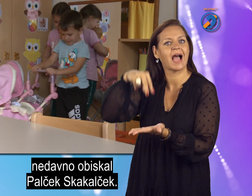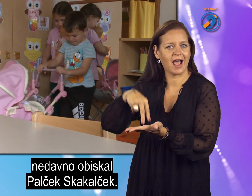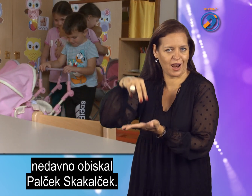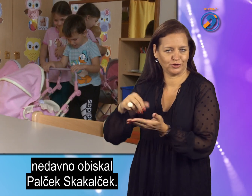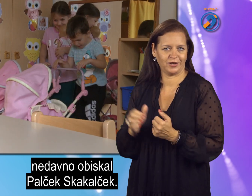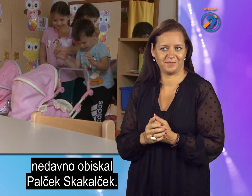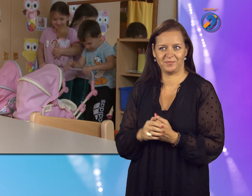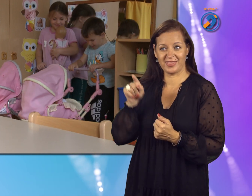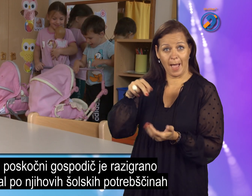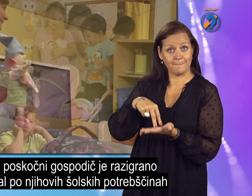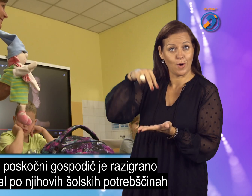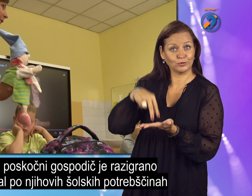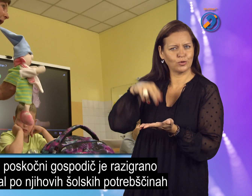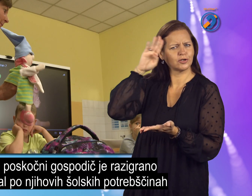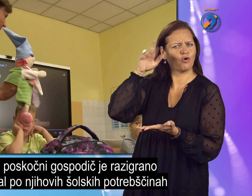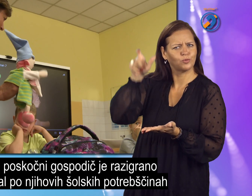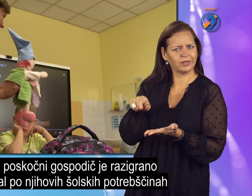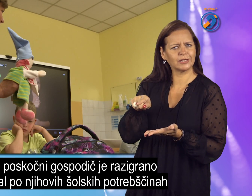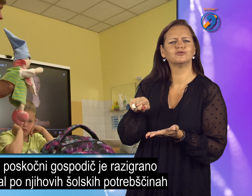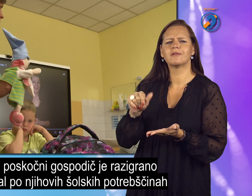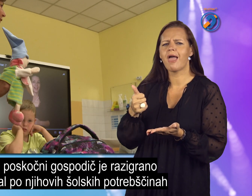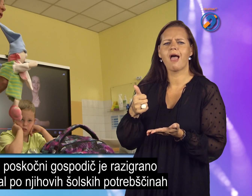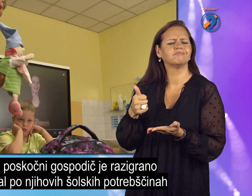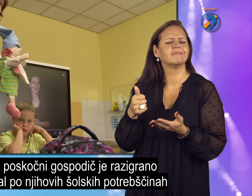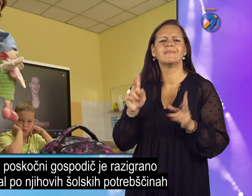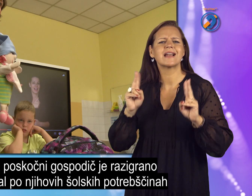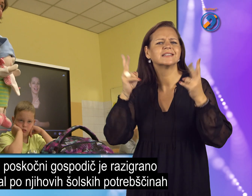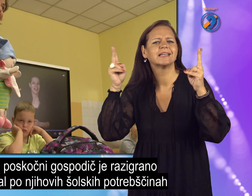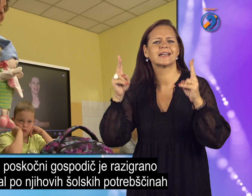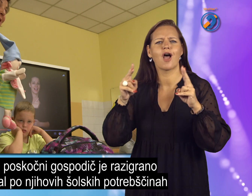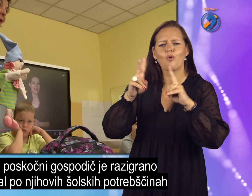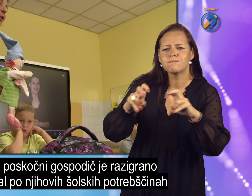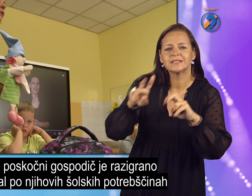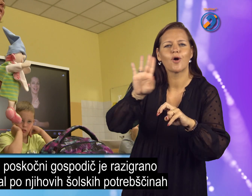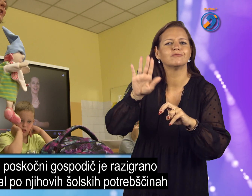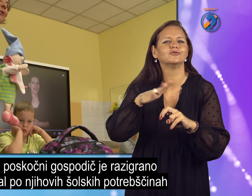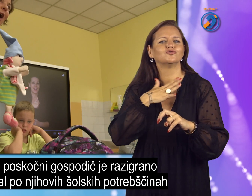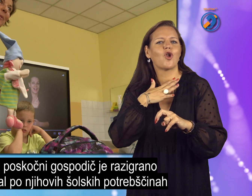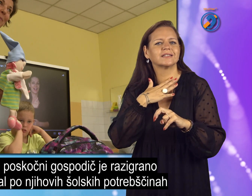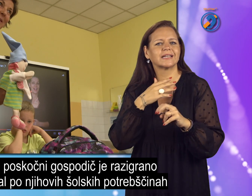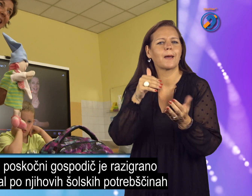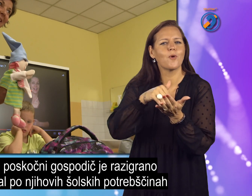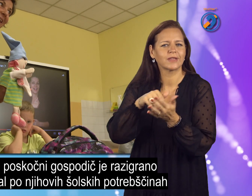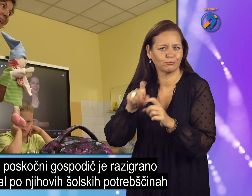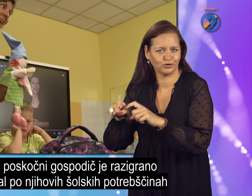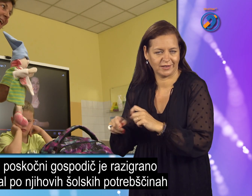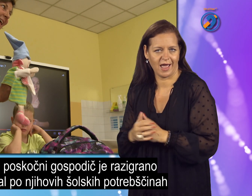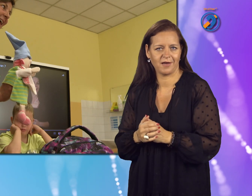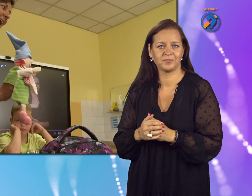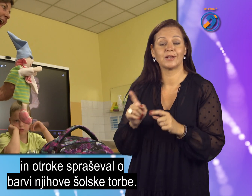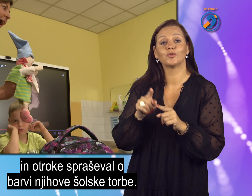Palček Skakalček. Ta poskočni gospodič je razigrano brskal po njihovih